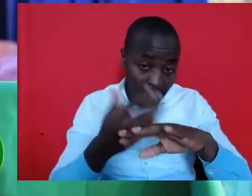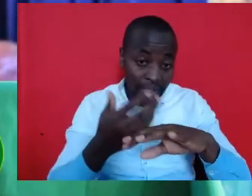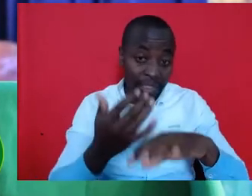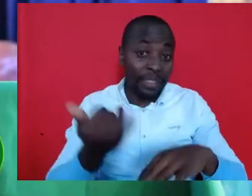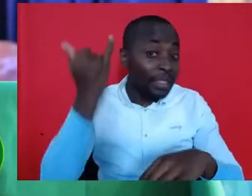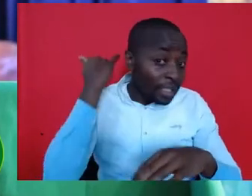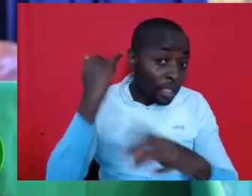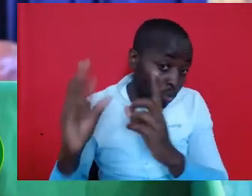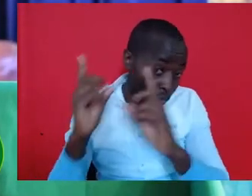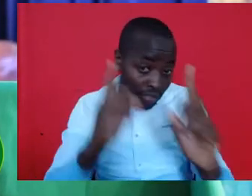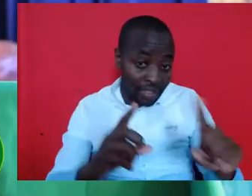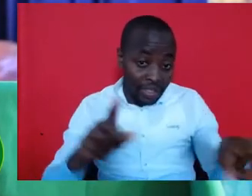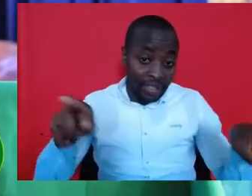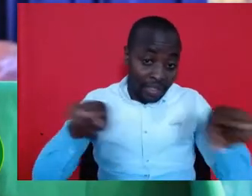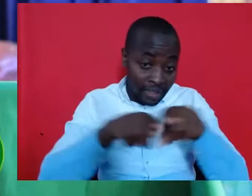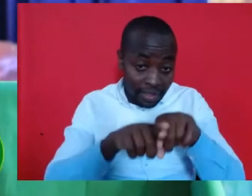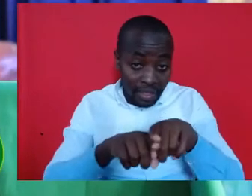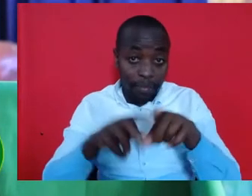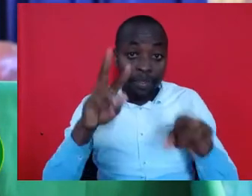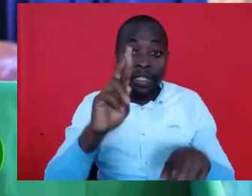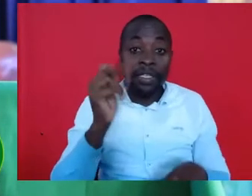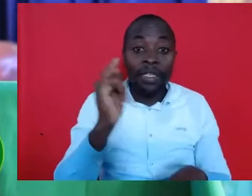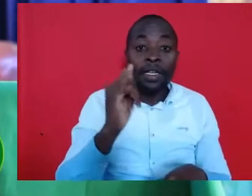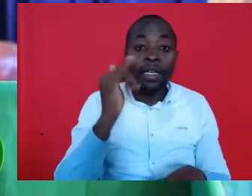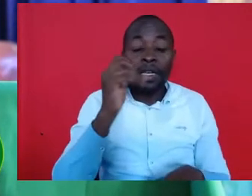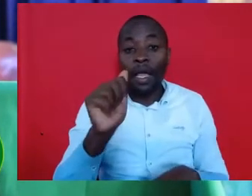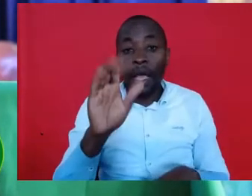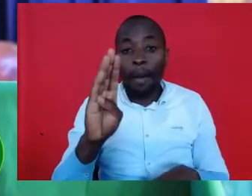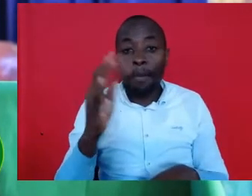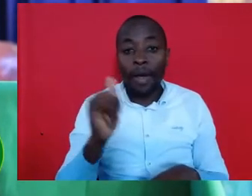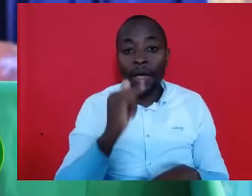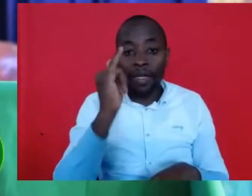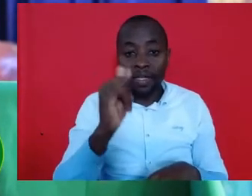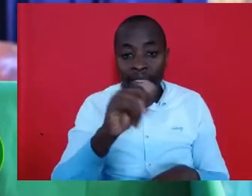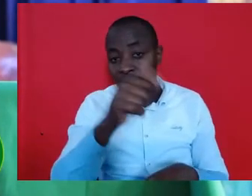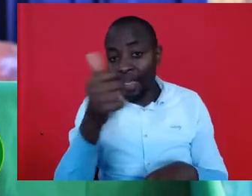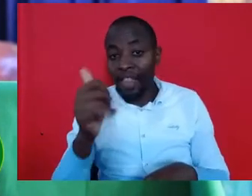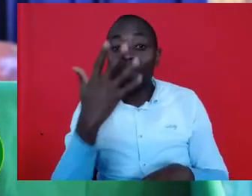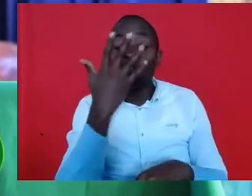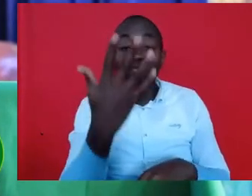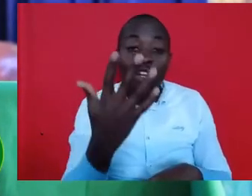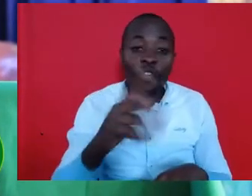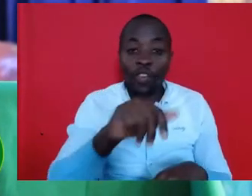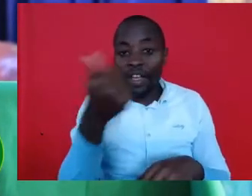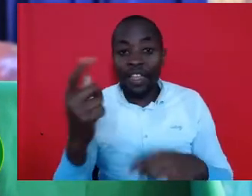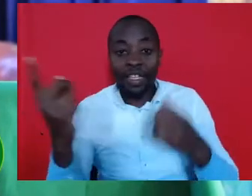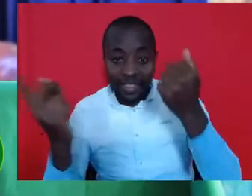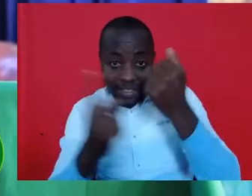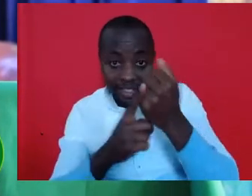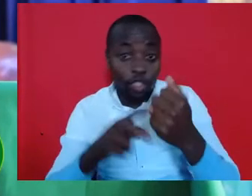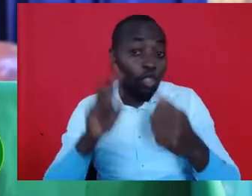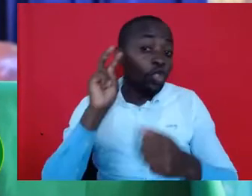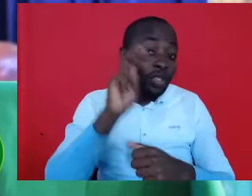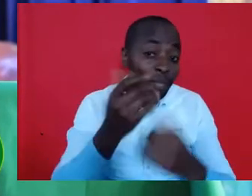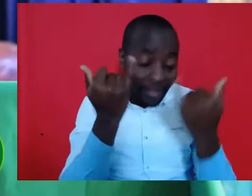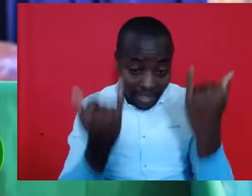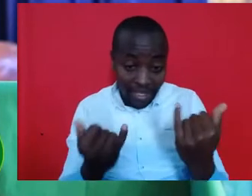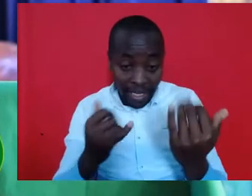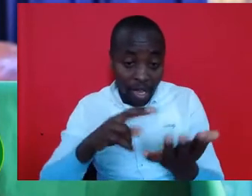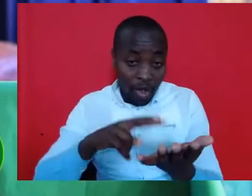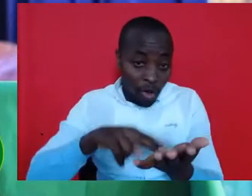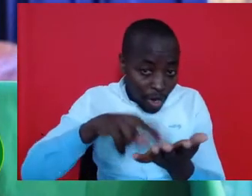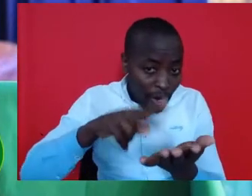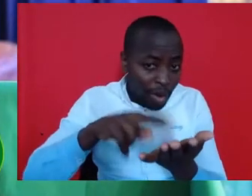Hapa Riabai. Tulikwea mara tano. Wengine walikwea mara sita. Ukiniona sasa nikitembea natembea kama